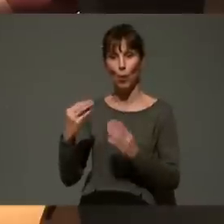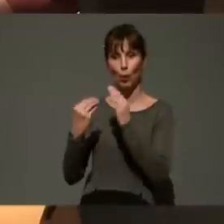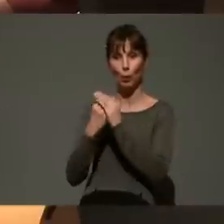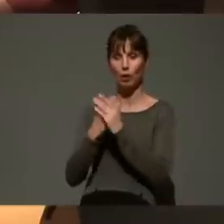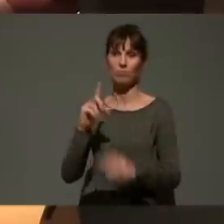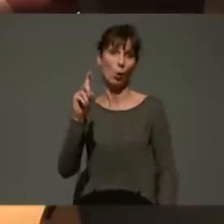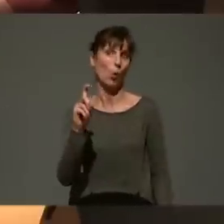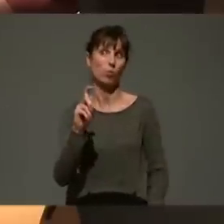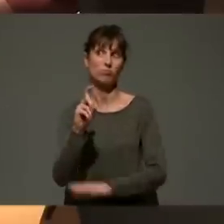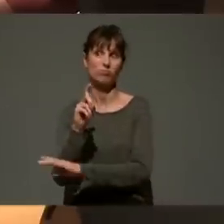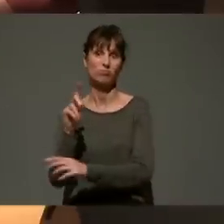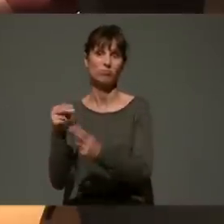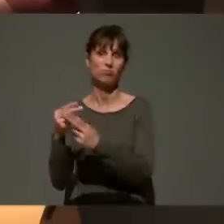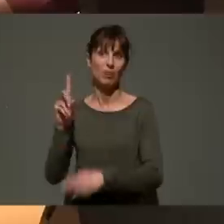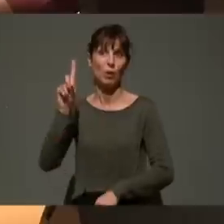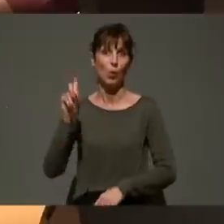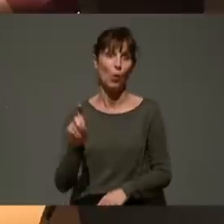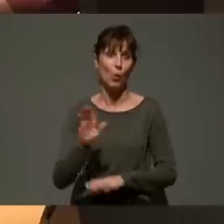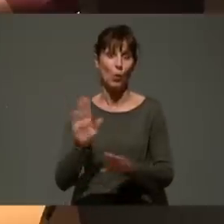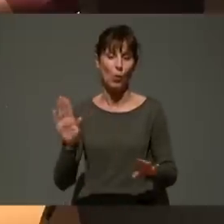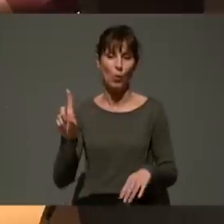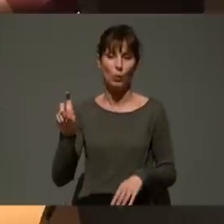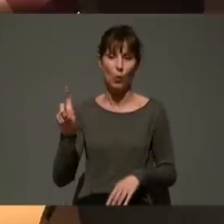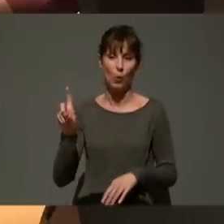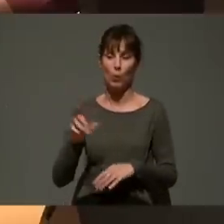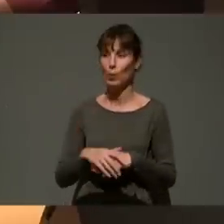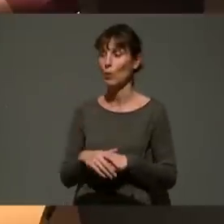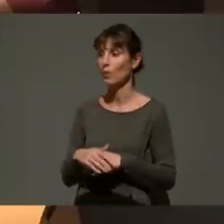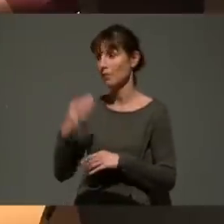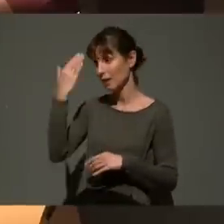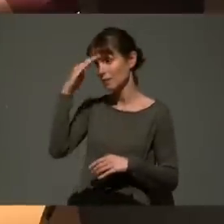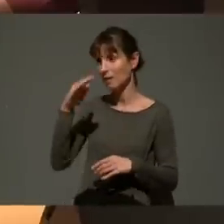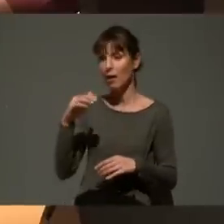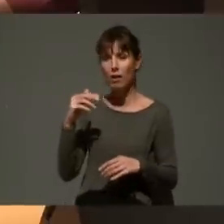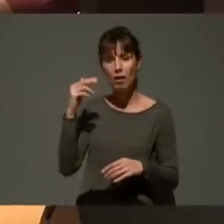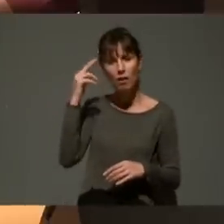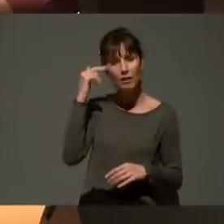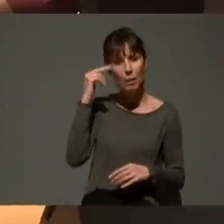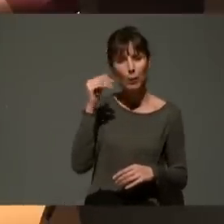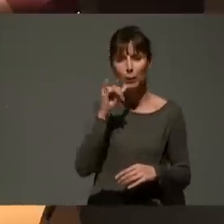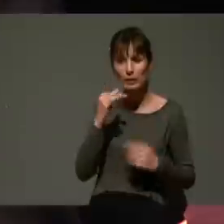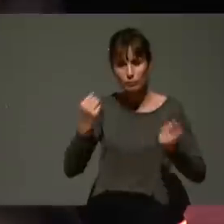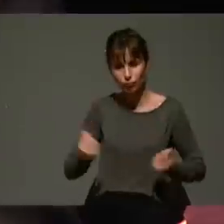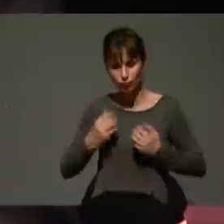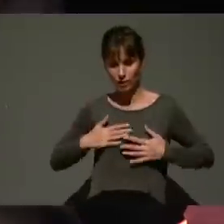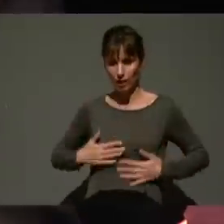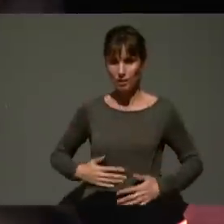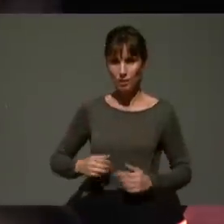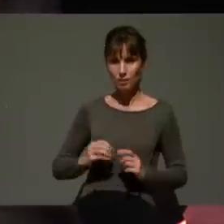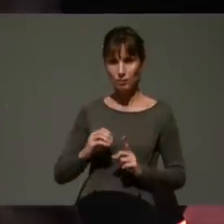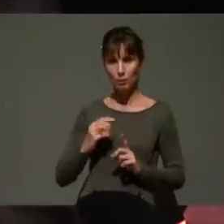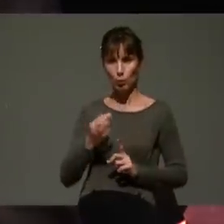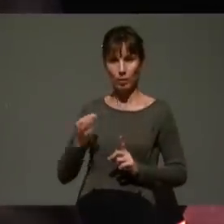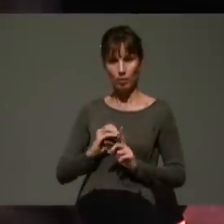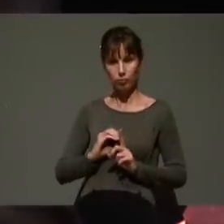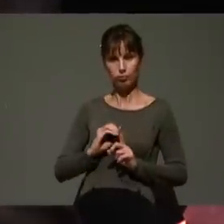De l'eau. On sait que le moindre exercice physique fait qu'on élève la température du corps,